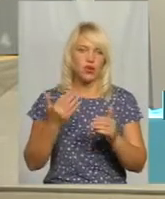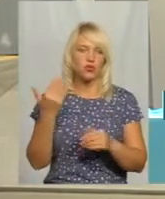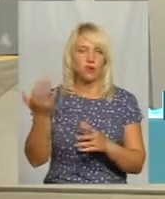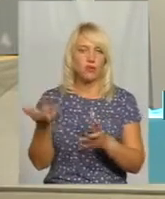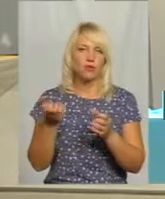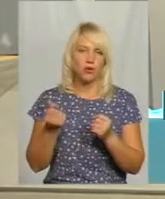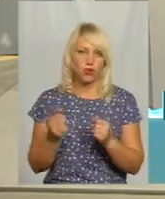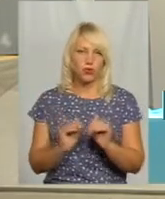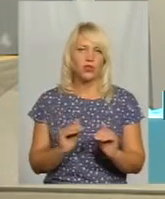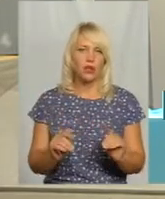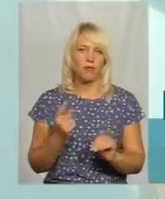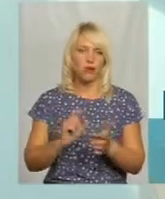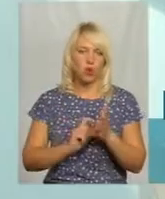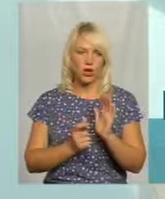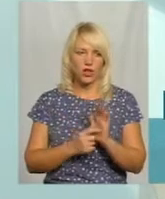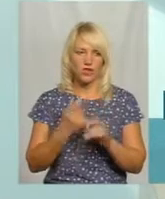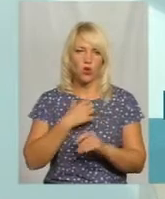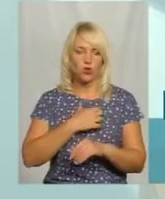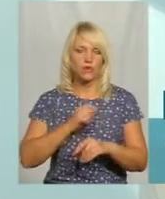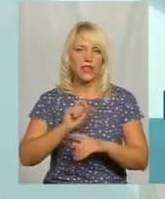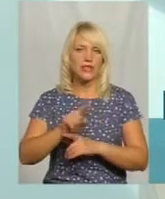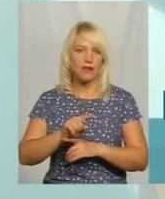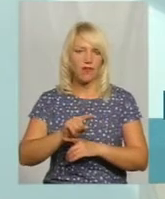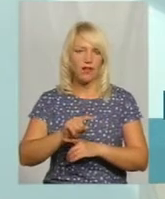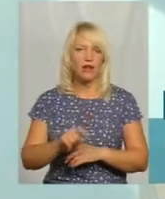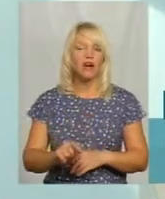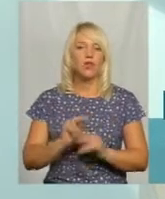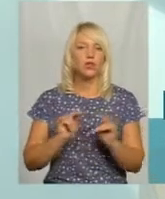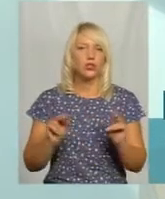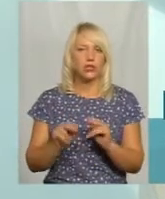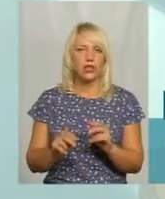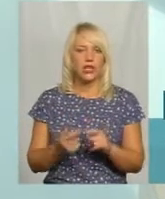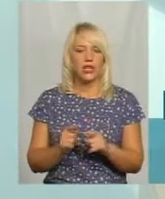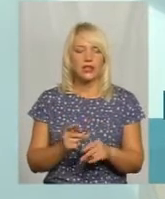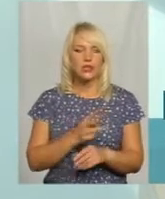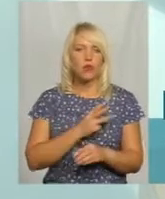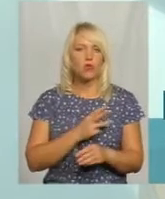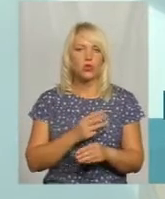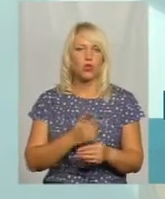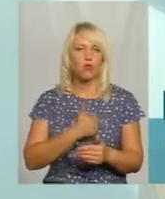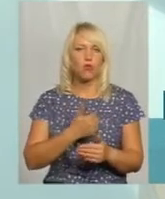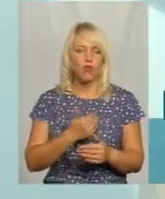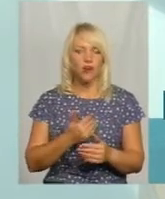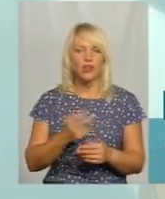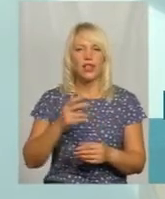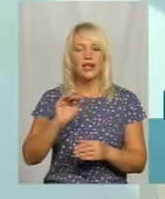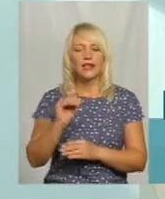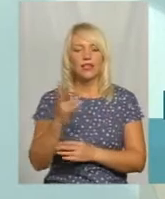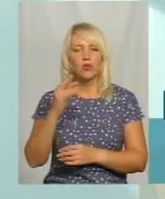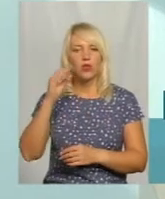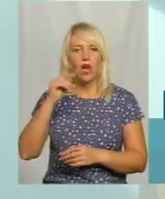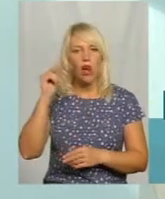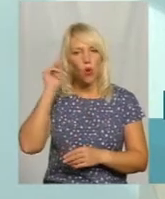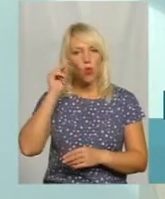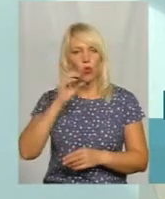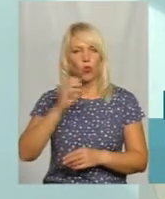беруть дітей першого класу, основне завдання учителя – змотивувати дитину на успіх. А якщо змотивувати на